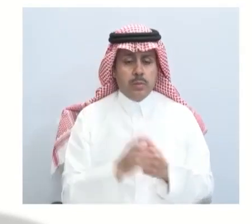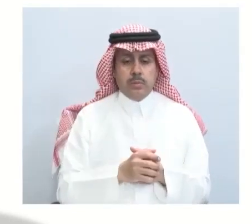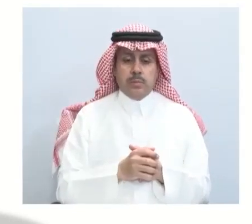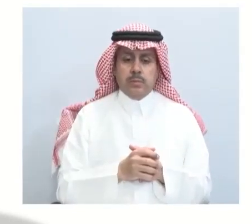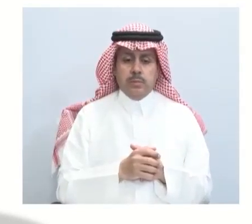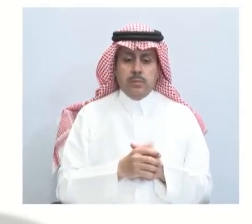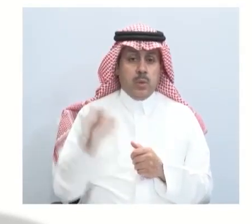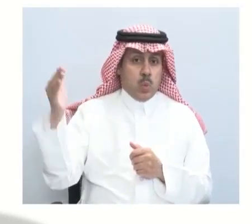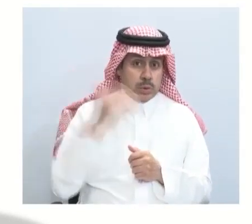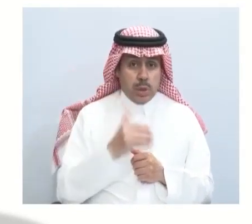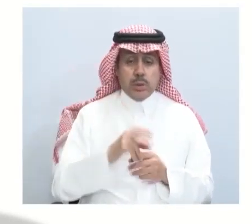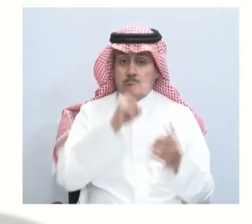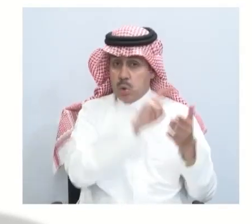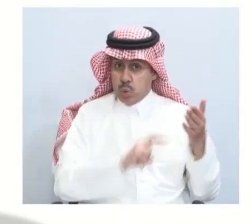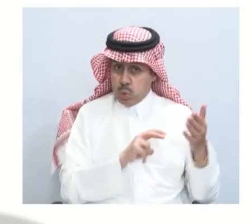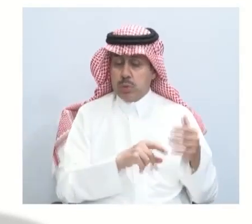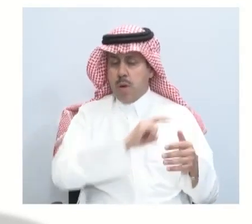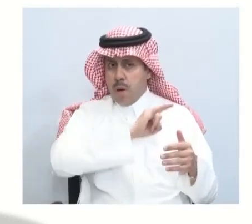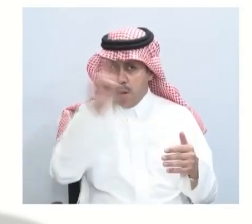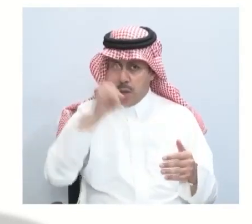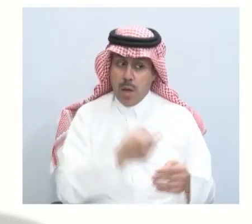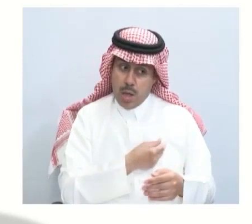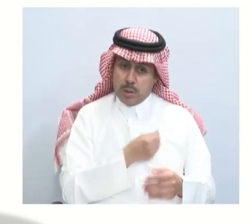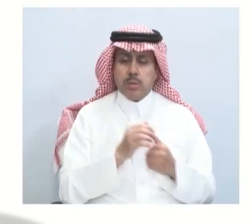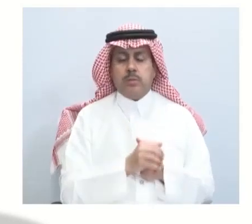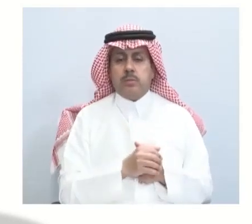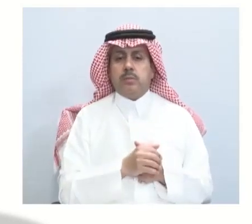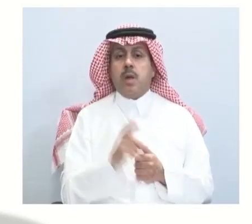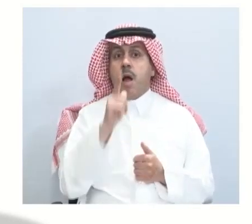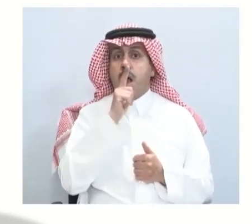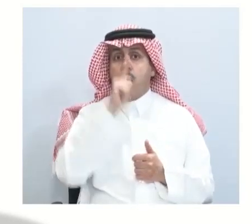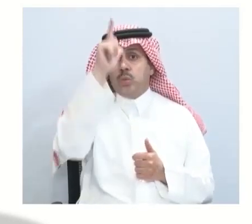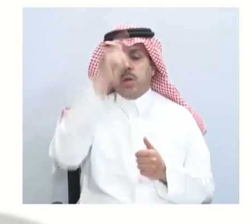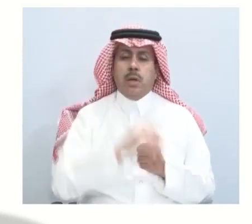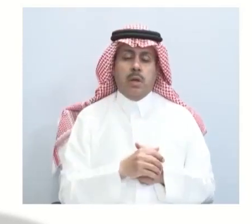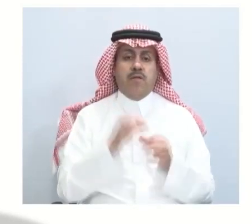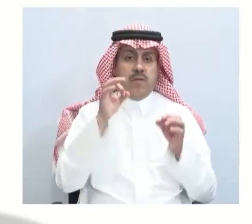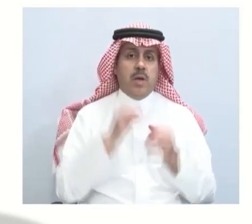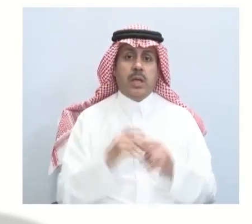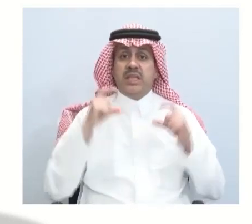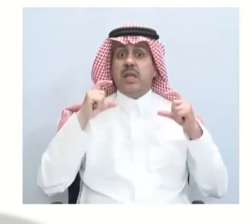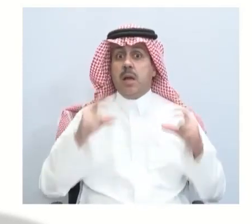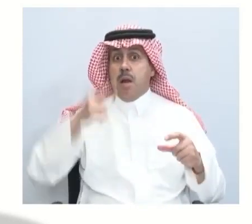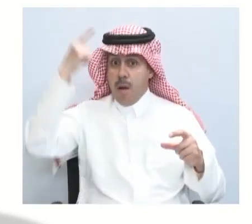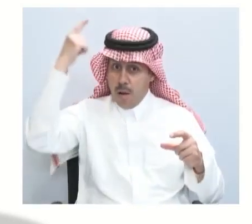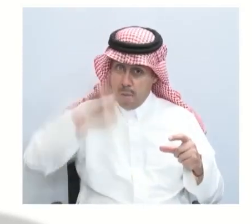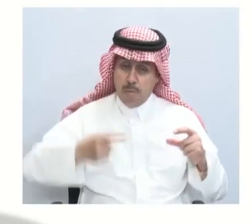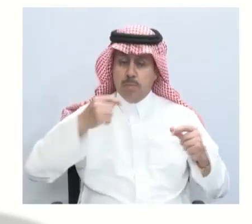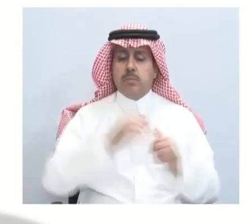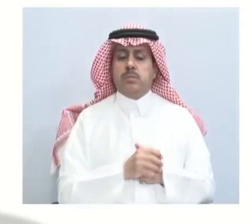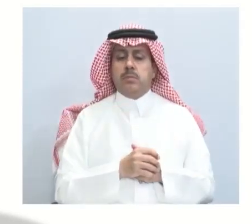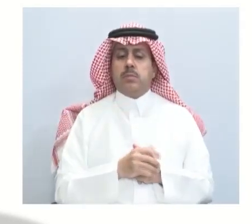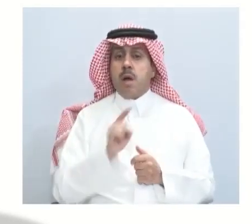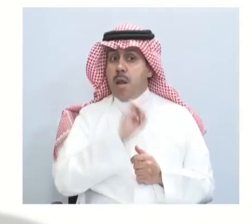وجاءت النصوص بالنهي عن الحسد قال الله تعالى ولا تتمنوا ما فضل الله به بعضكم على بعض فنهاهم الله جل